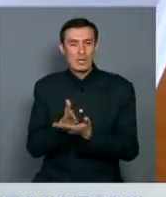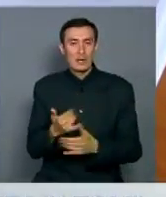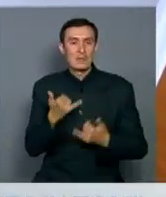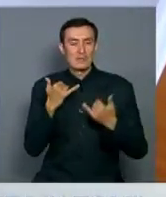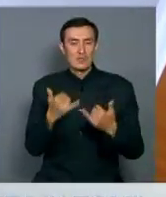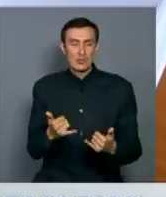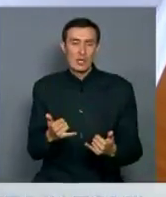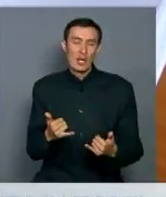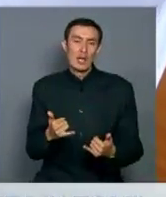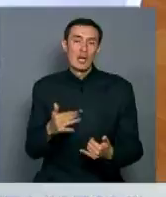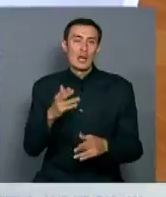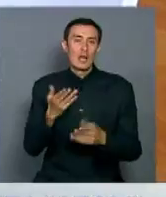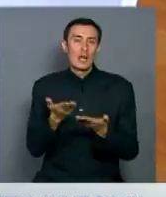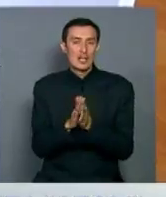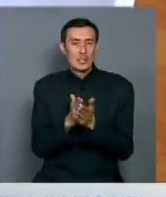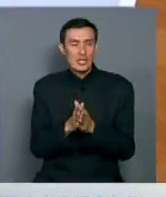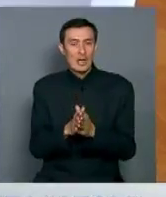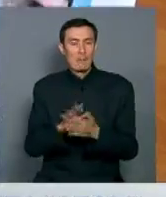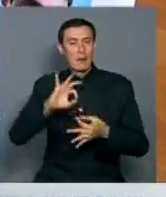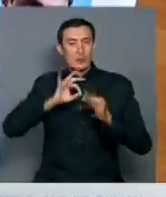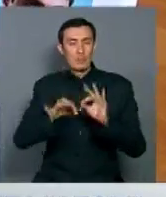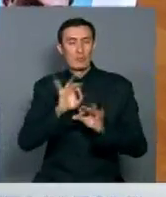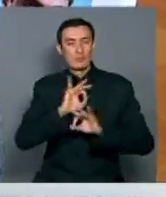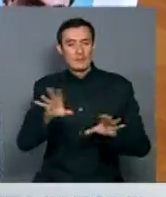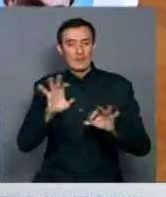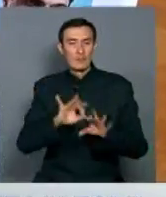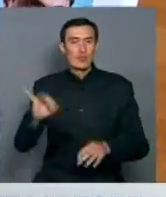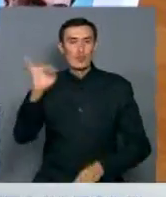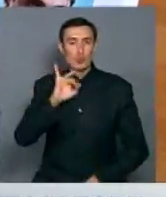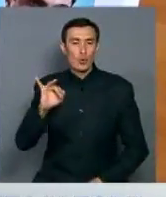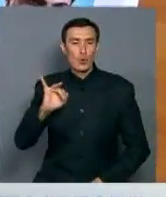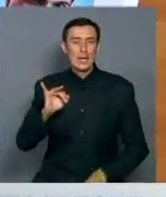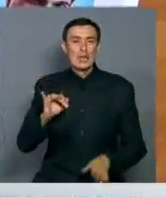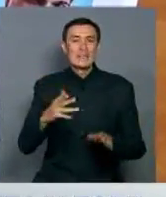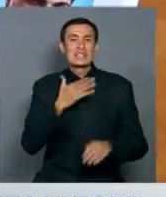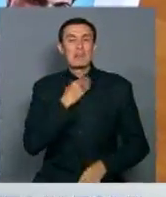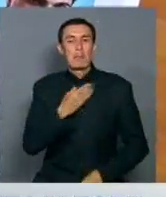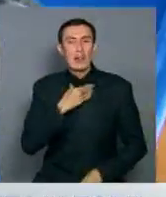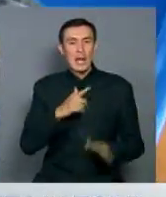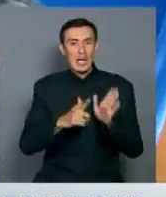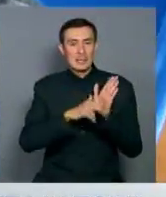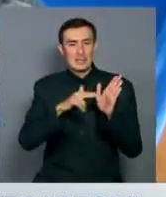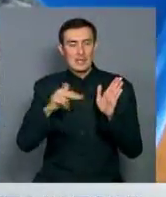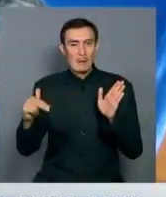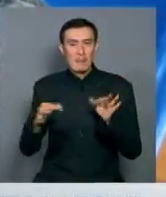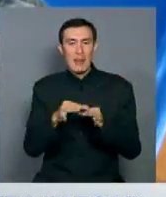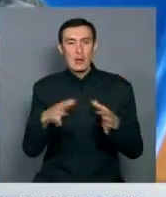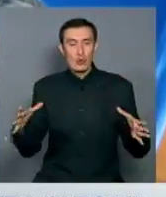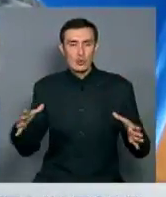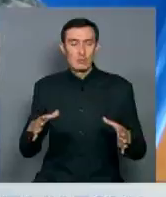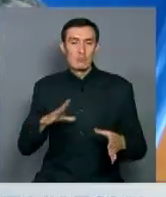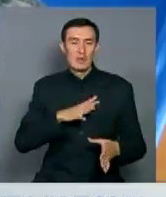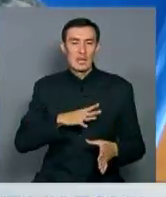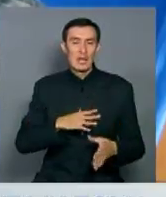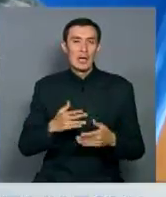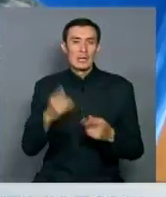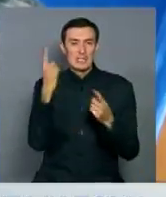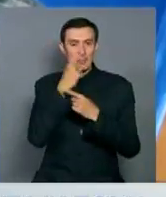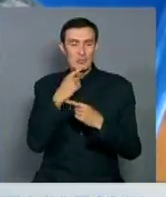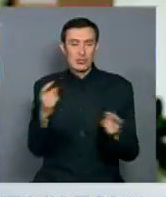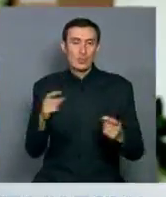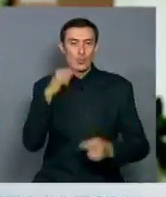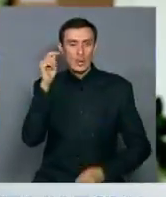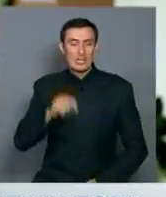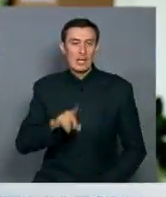доля книги. Кроме того, автор подробно изложил историю Семипалатинского полигона, чтобы донести ядерную трагедию Казахстана до украинской